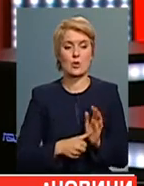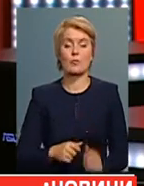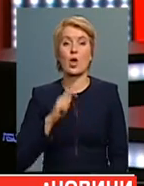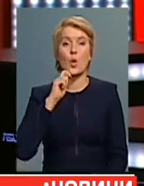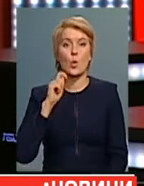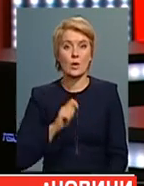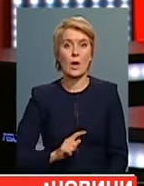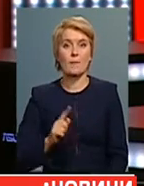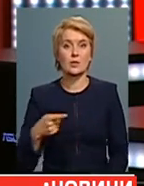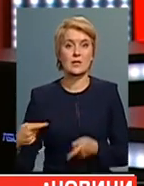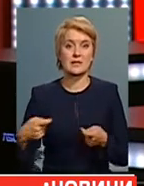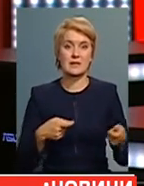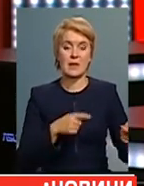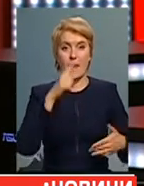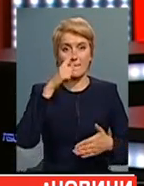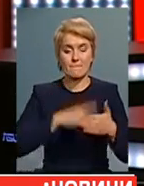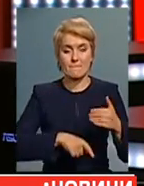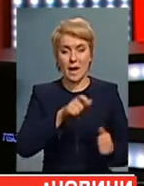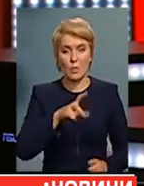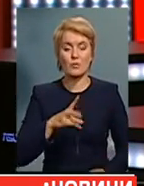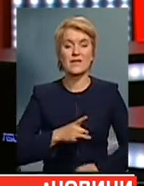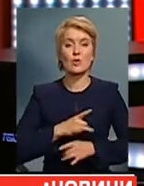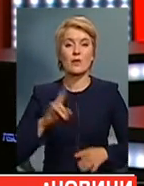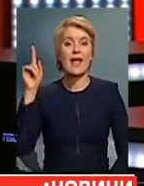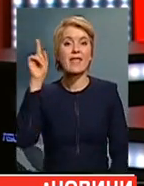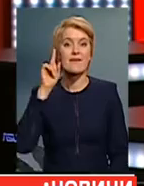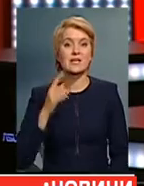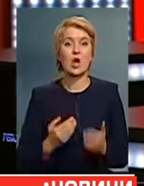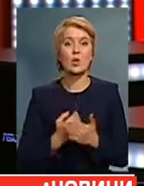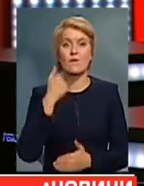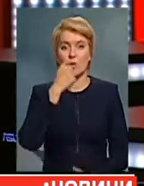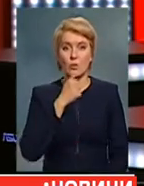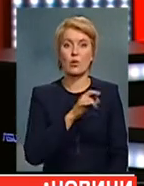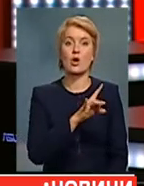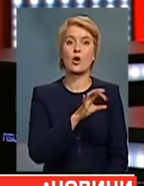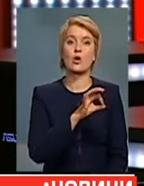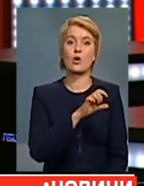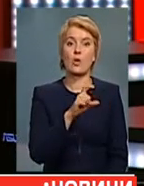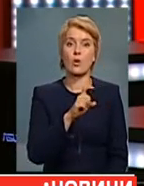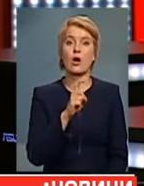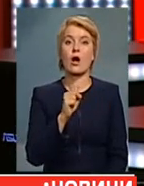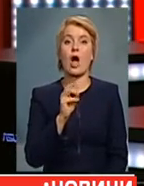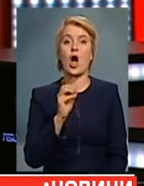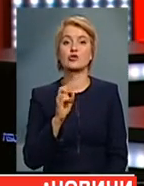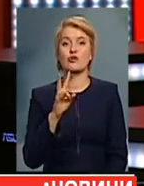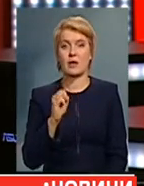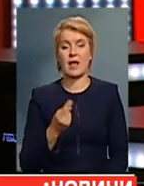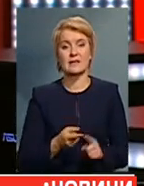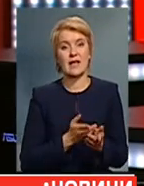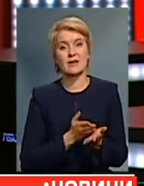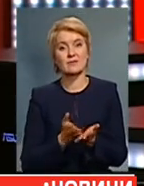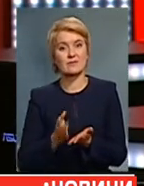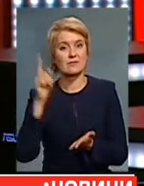Ну і в Україну почали з'їжджатися паломники на святкування єврейського нового року Рош Хашана. Це прихильники однієї з гілок іудаїзму –